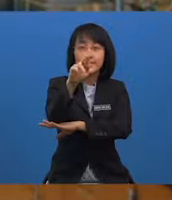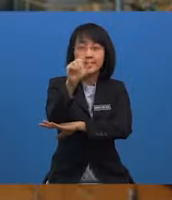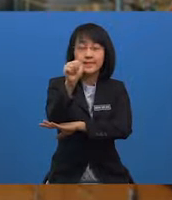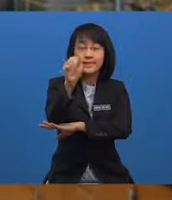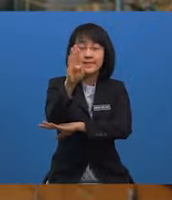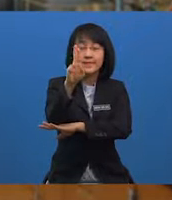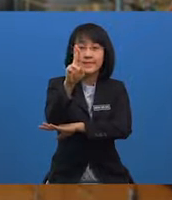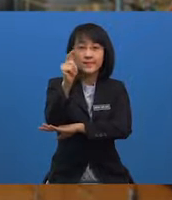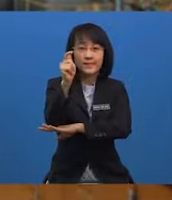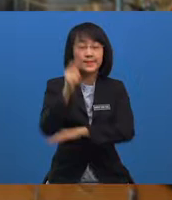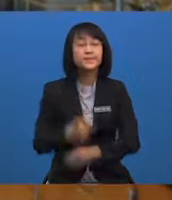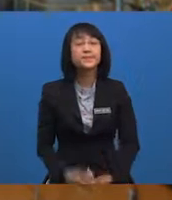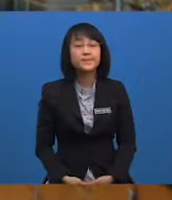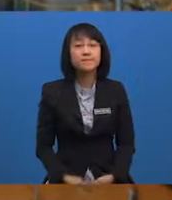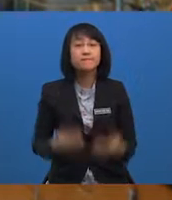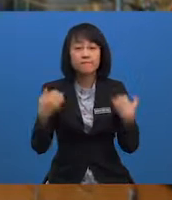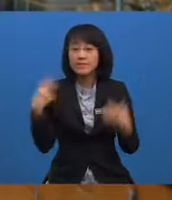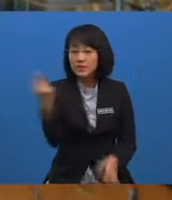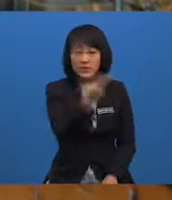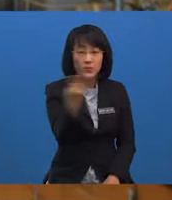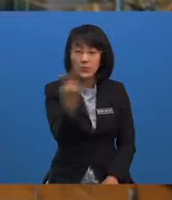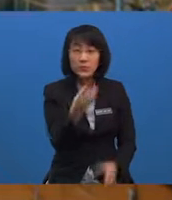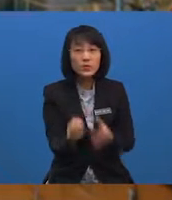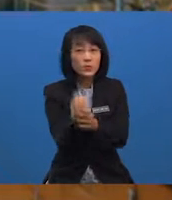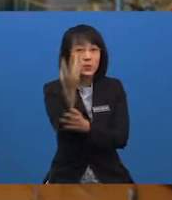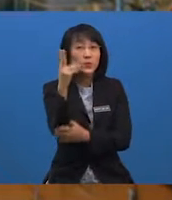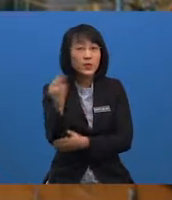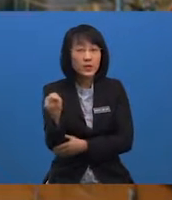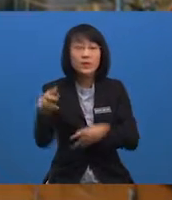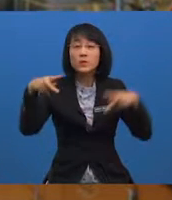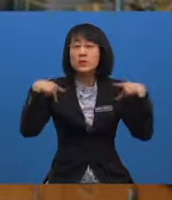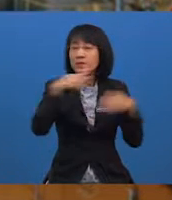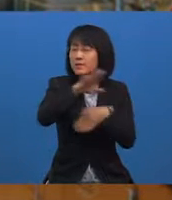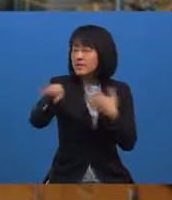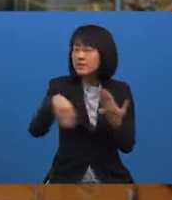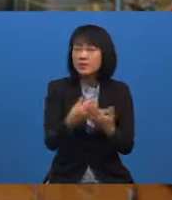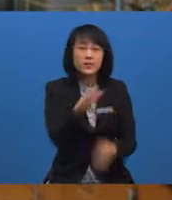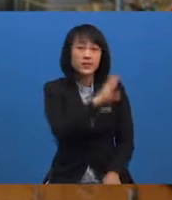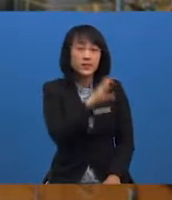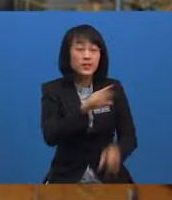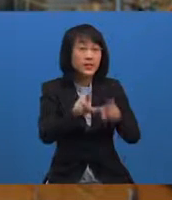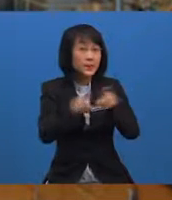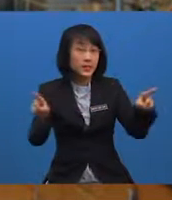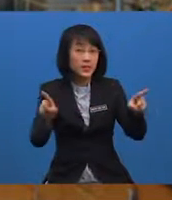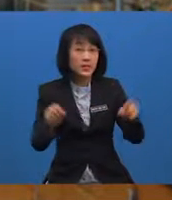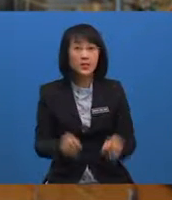Murid-murid, adakah kedua tumbuhan ini mempunyai kesemua ciri yang berbeza?